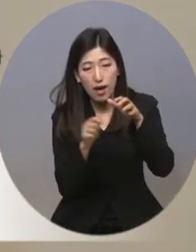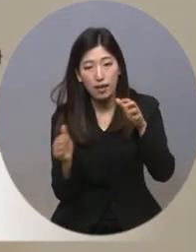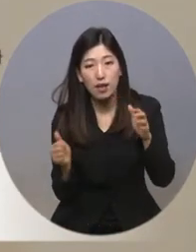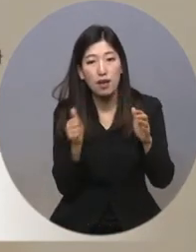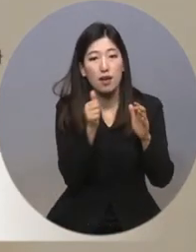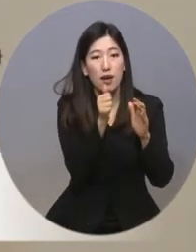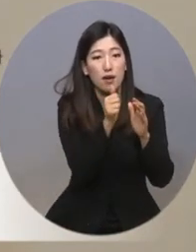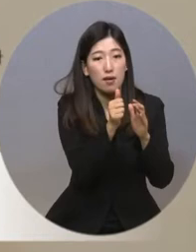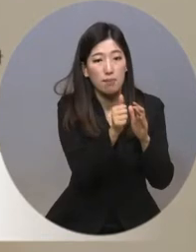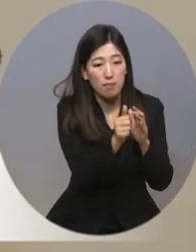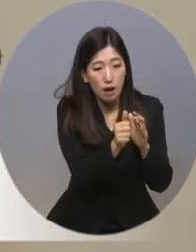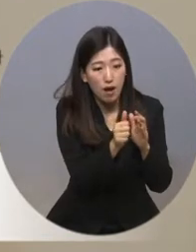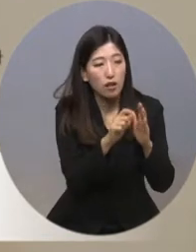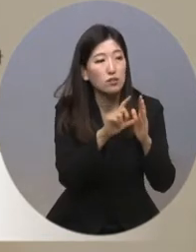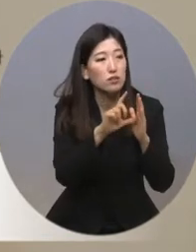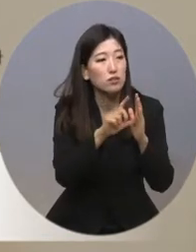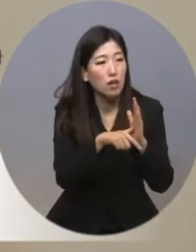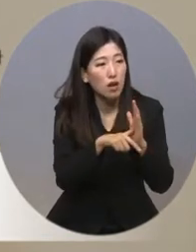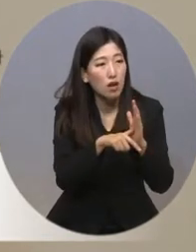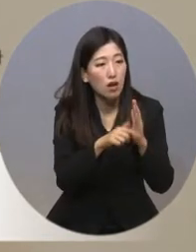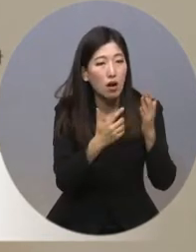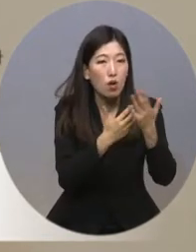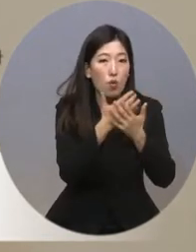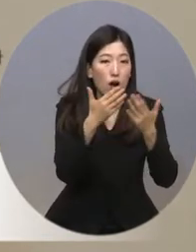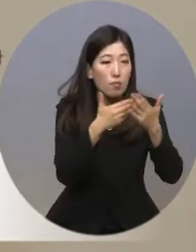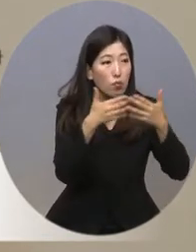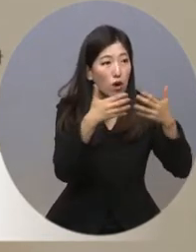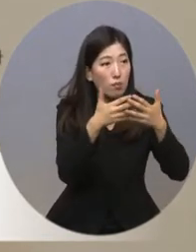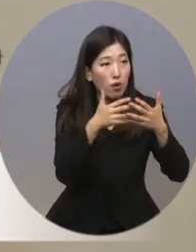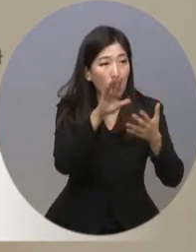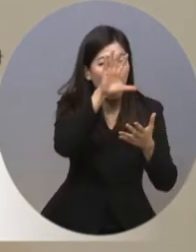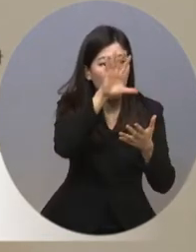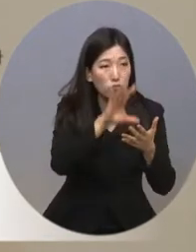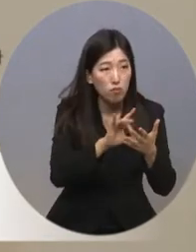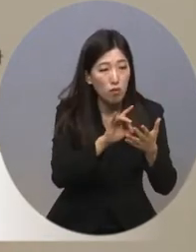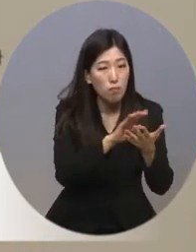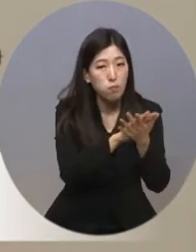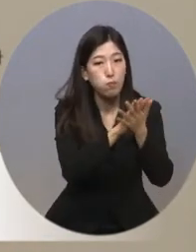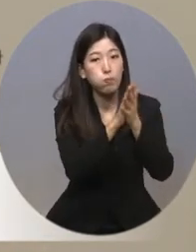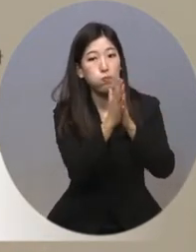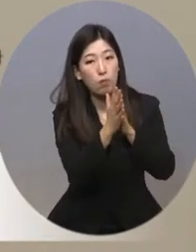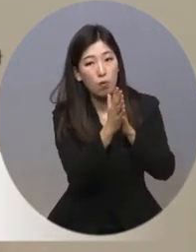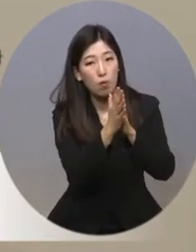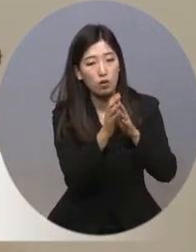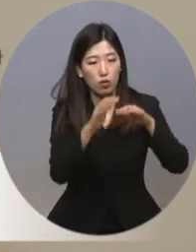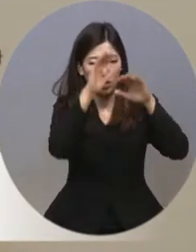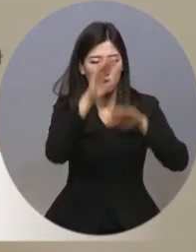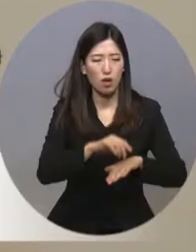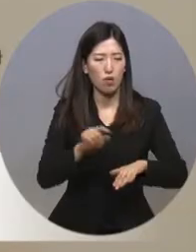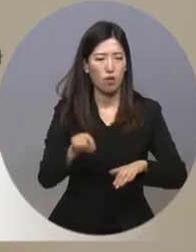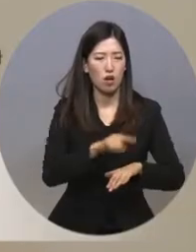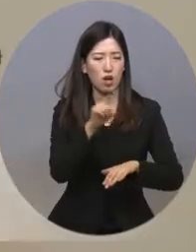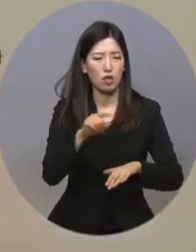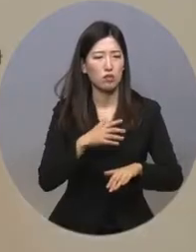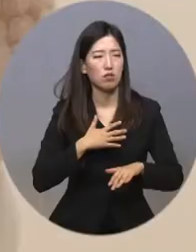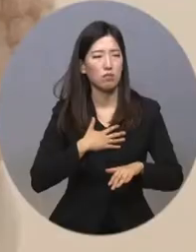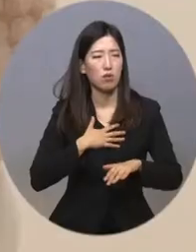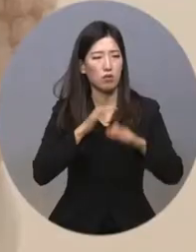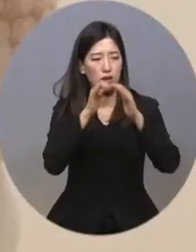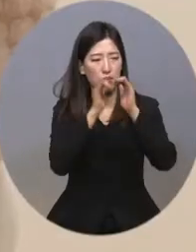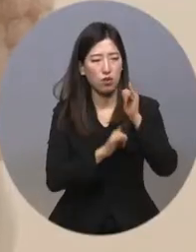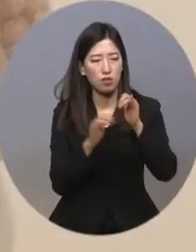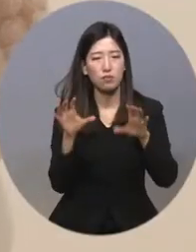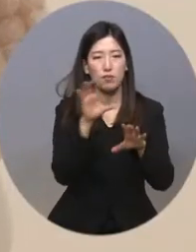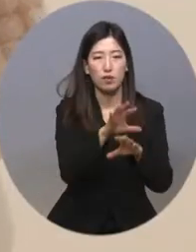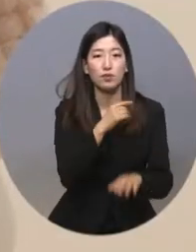생겨나는 어떤 화면에서의 조형성이랄까, 그리고 내용에서는 어떤 서사를 담으려고 했고요.